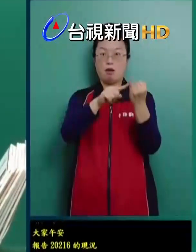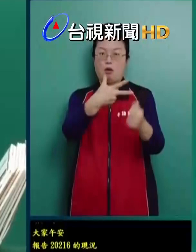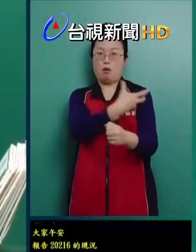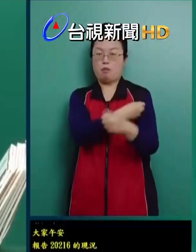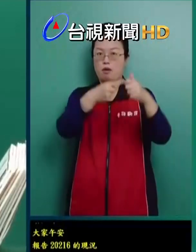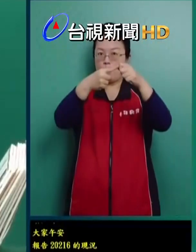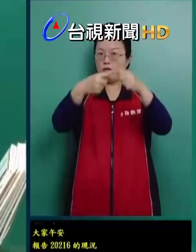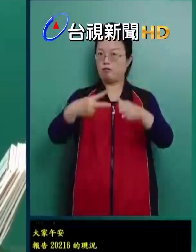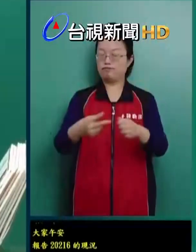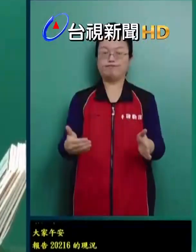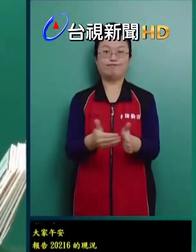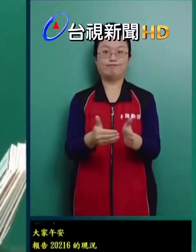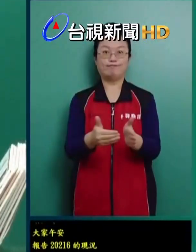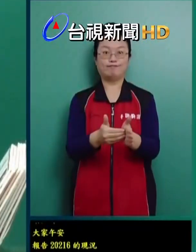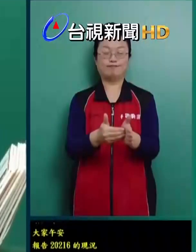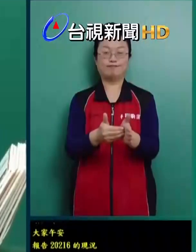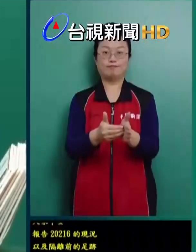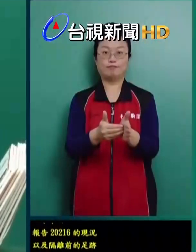他已经完整接种2剂的COVID-19疫苗。